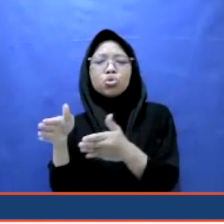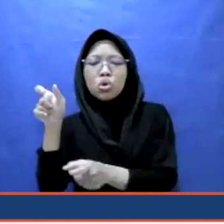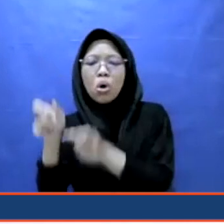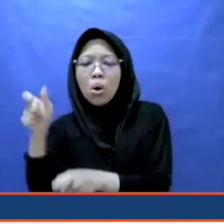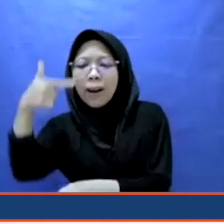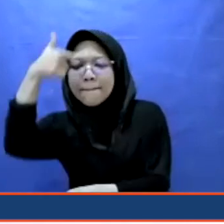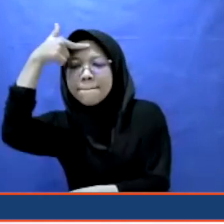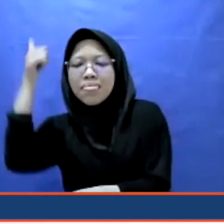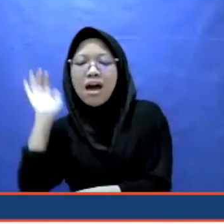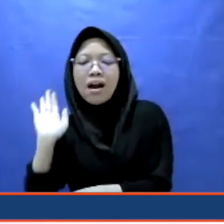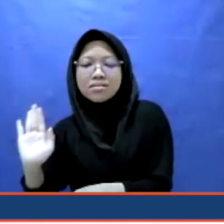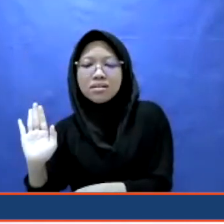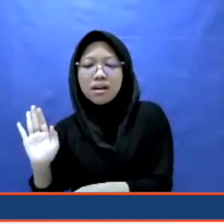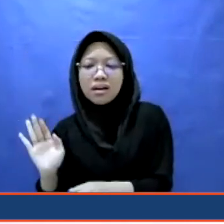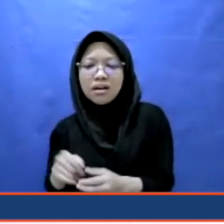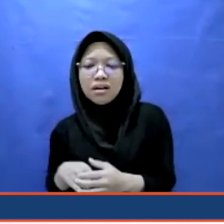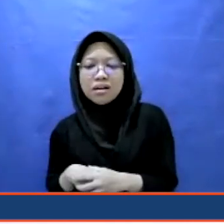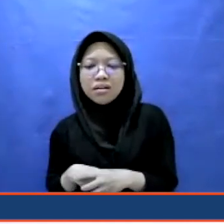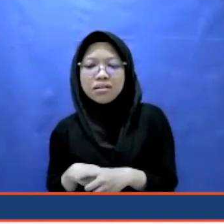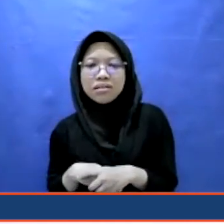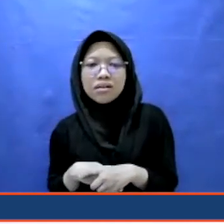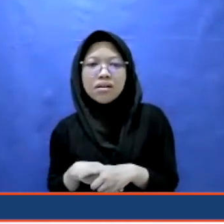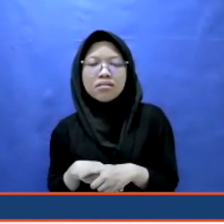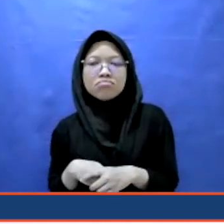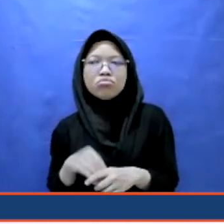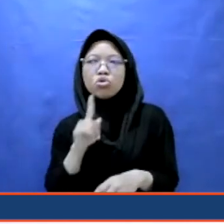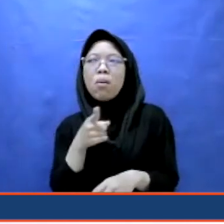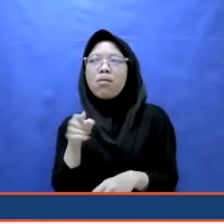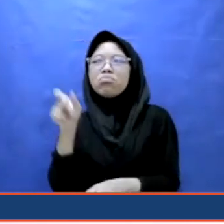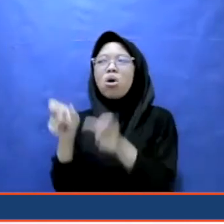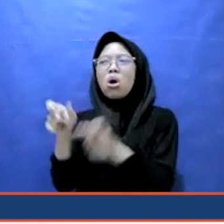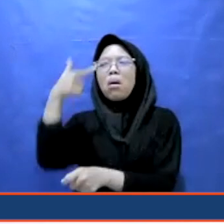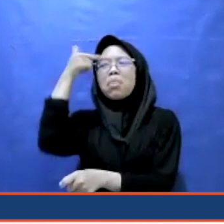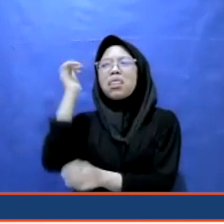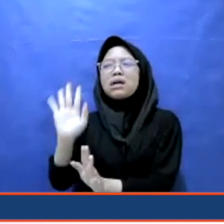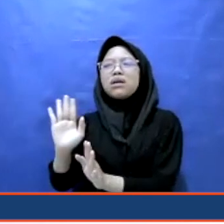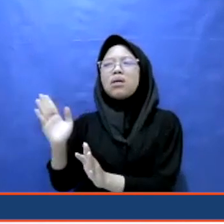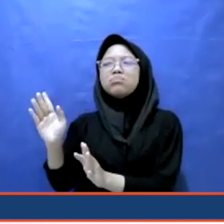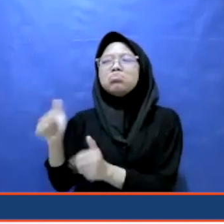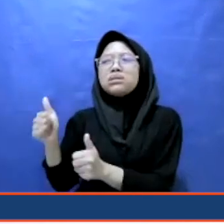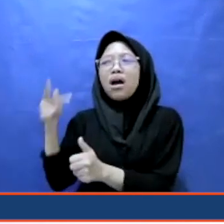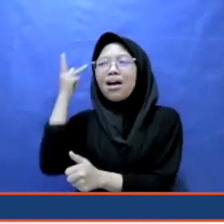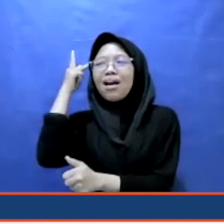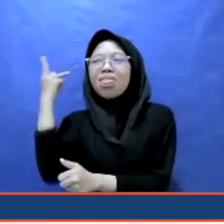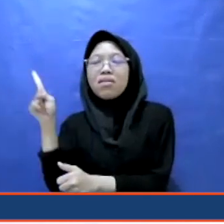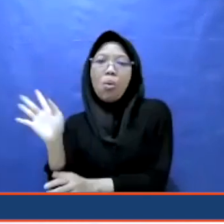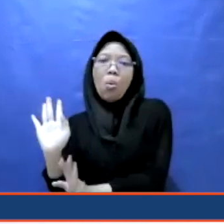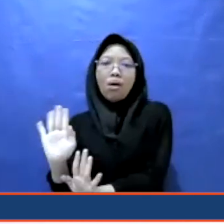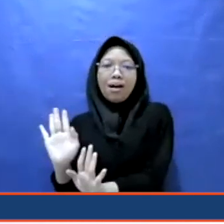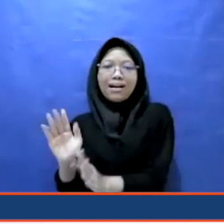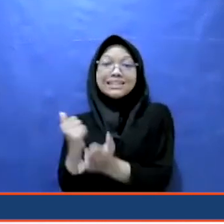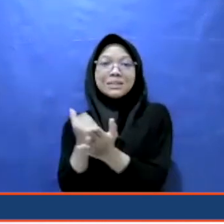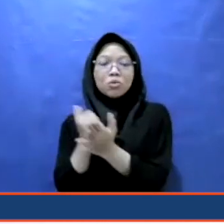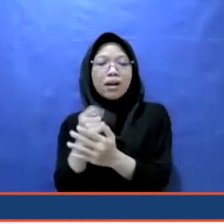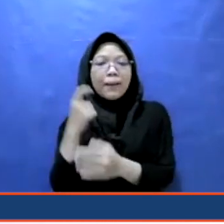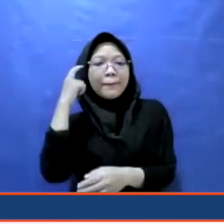yang yang bisa memiliki creativity tapi sebenarnya creative thinking itu sesuatu yang sangat inklusif yang